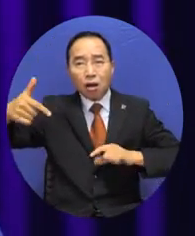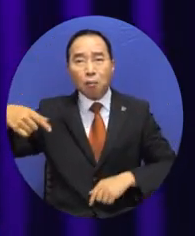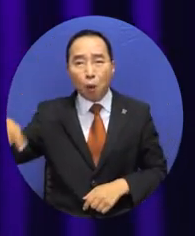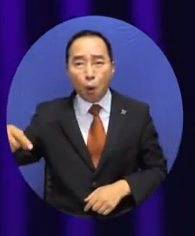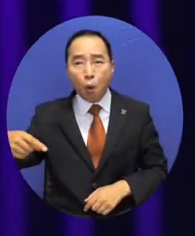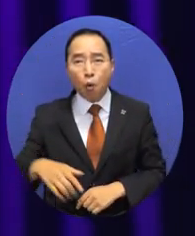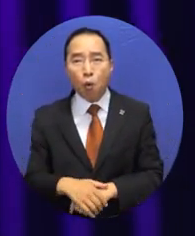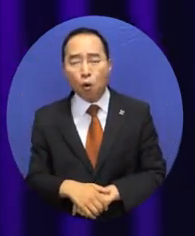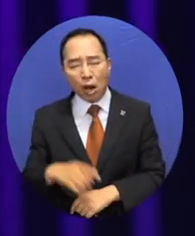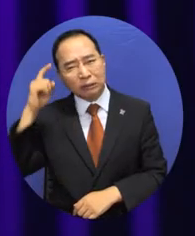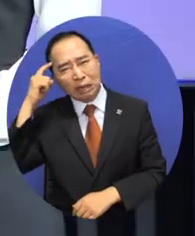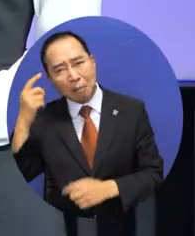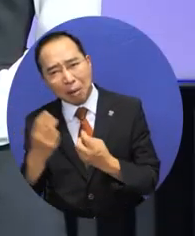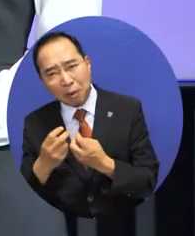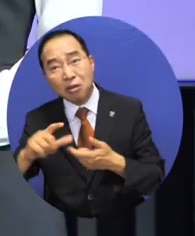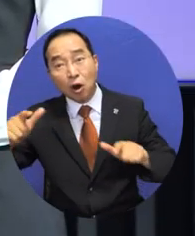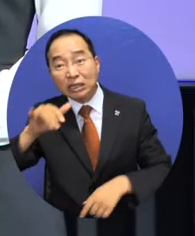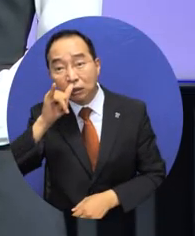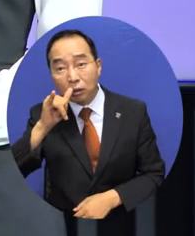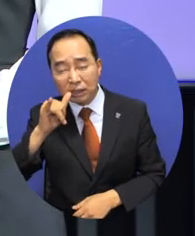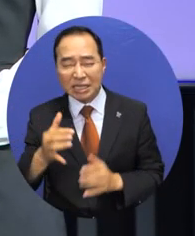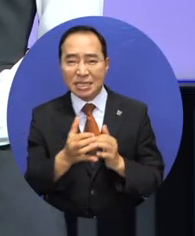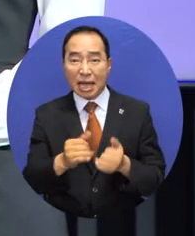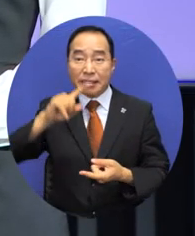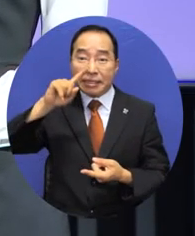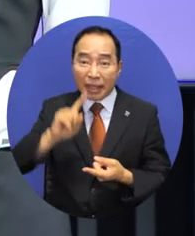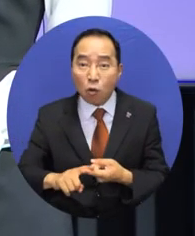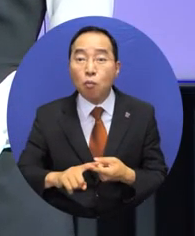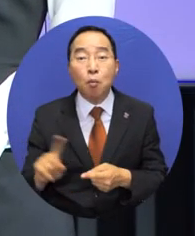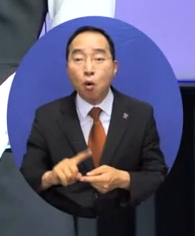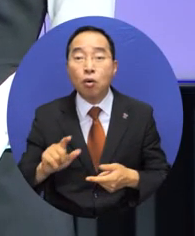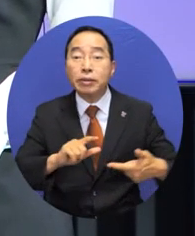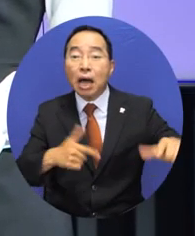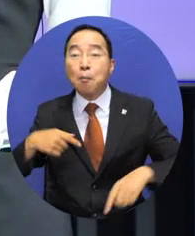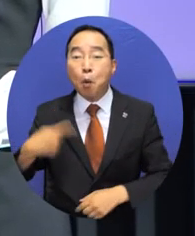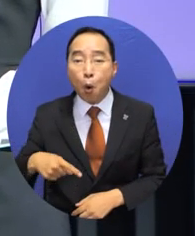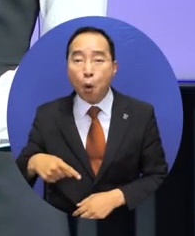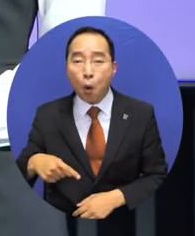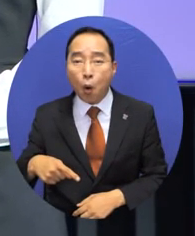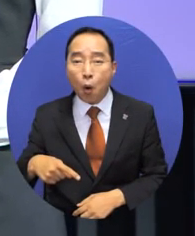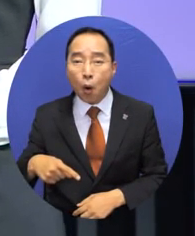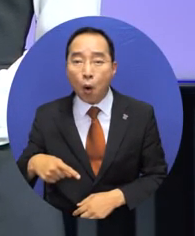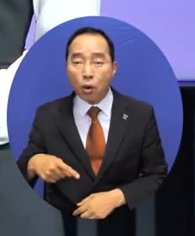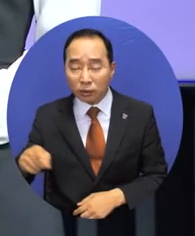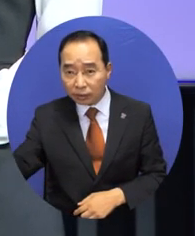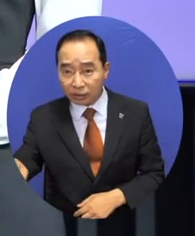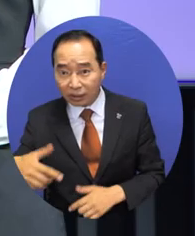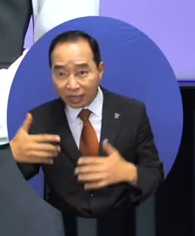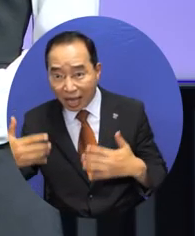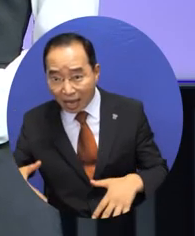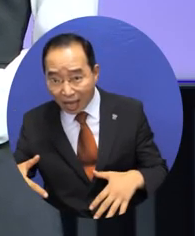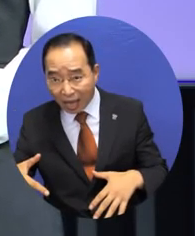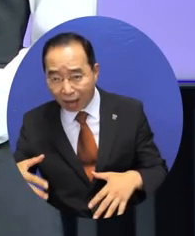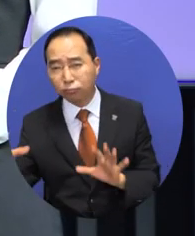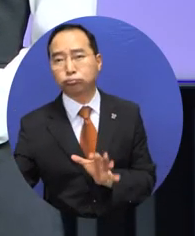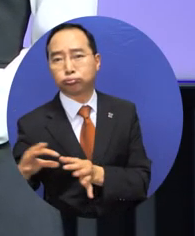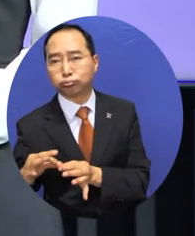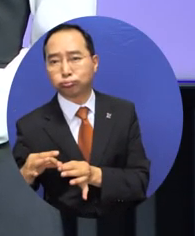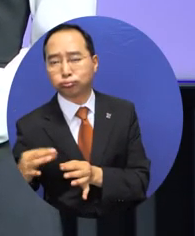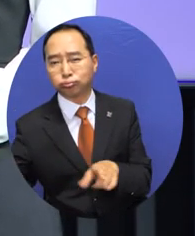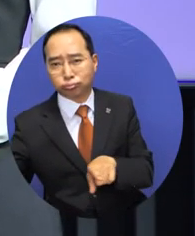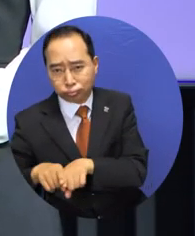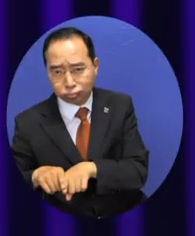여러 가지가 있죠. 네. 그러나 가장 인간다운 특성은 다른 약자의 고통에 공감하고 또 연대하는 것이라고 봅니다.